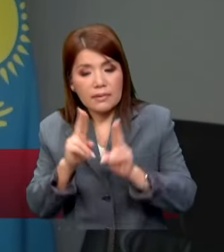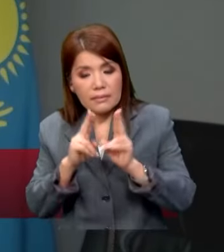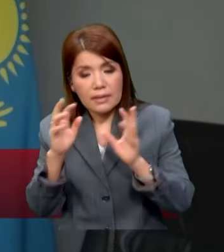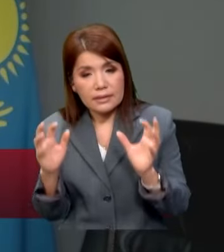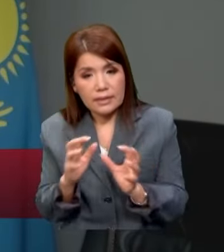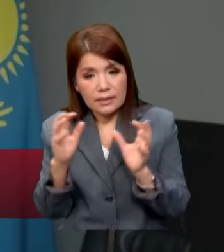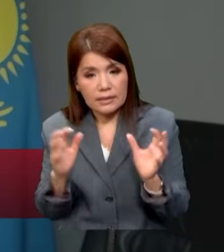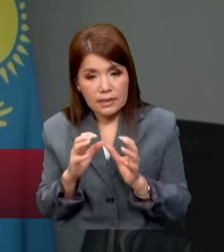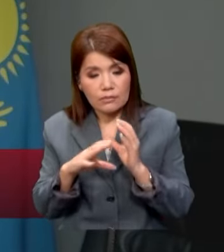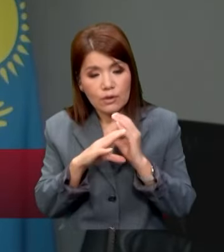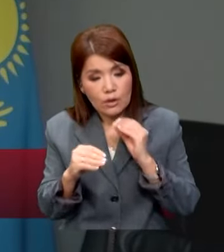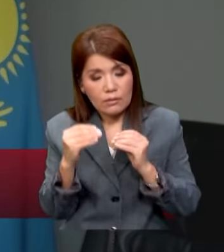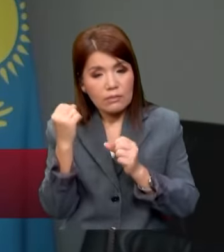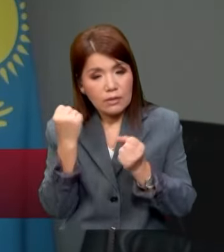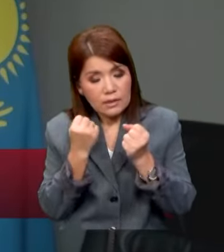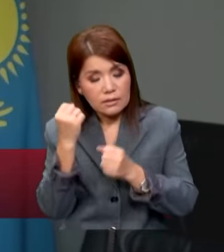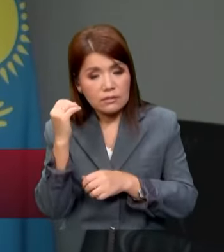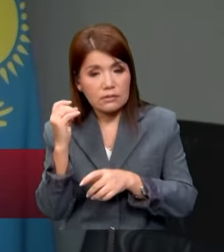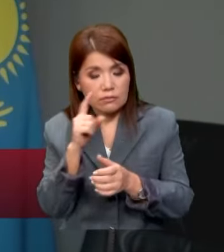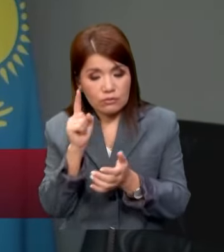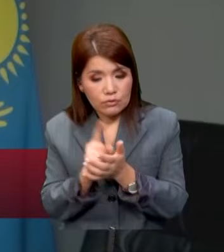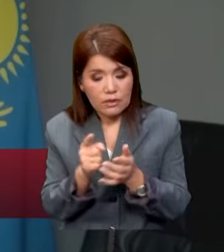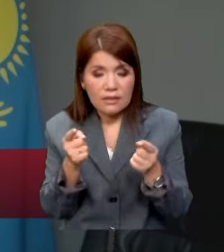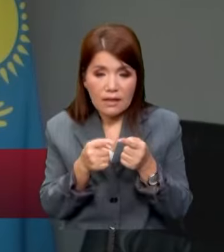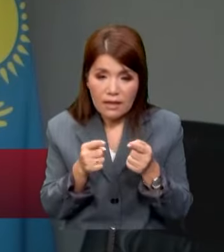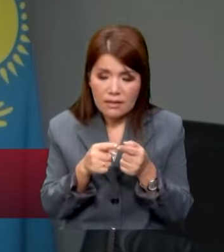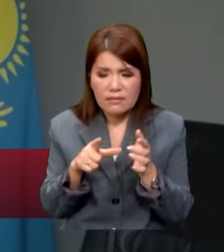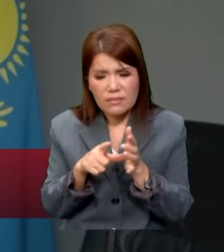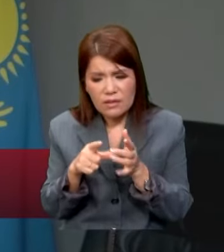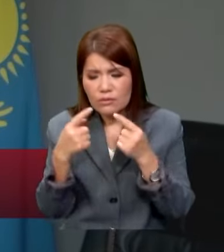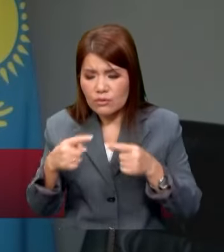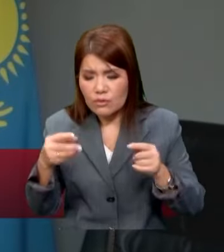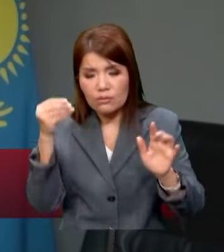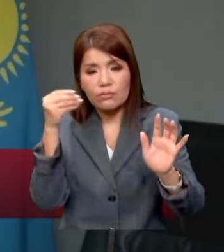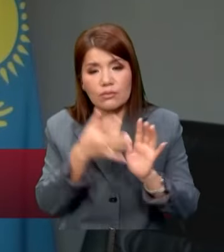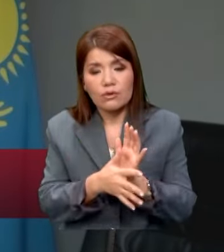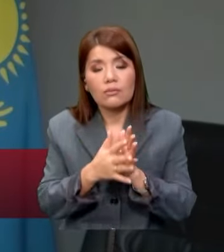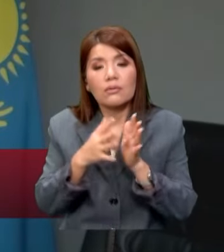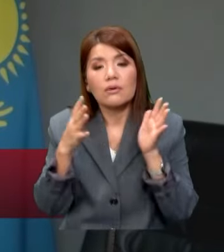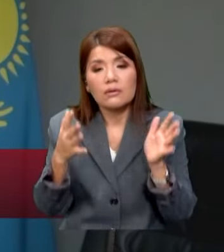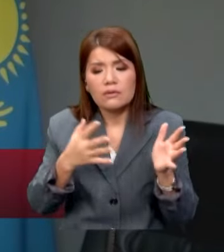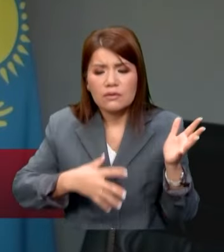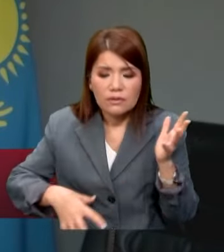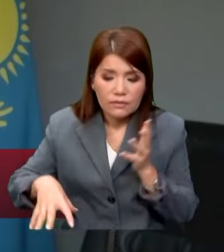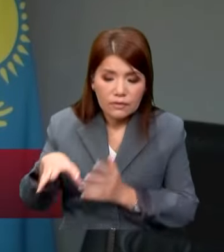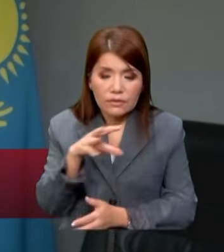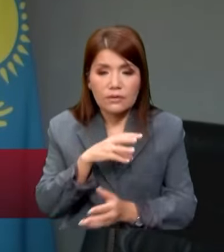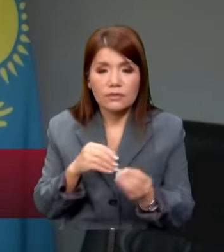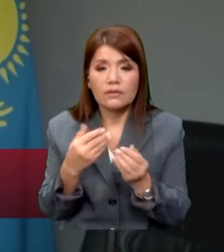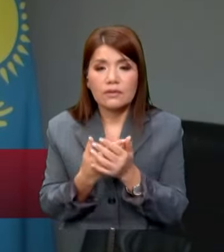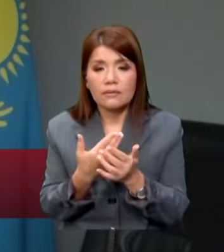сақтайтындай көлік жалдау керек, олардың салықтары бар, басқасы бар, шығындар өте көп. Осының барлығын, мысалы